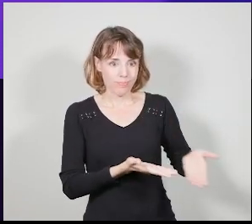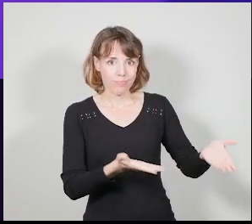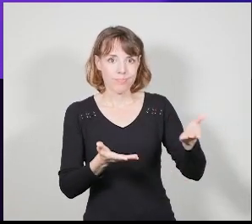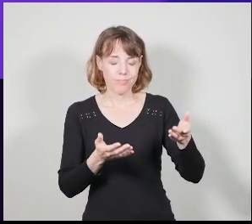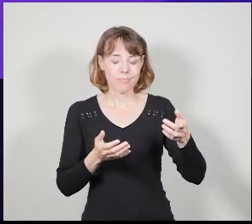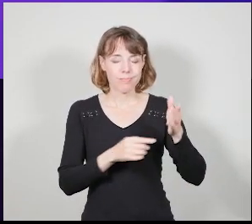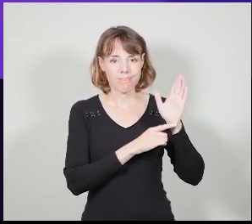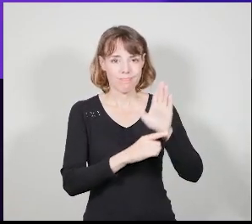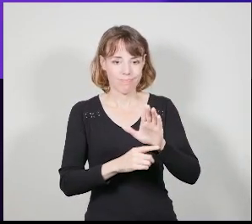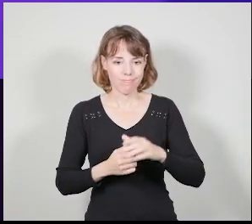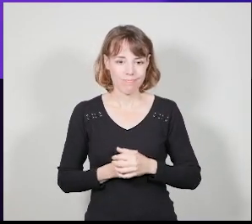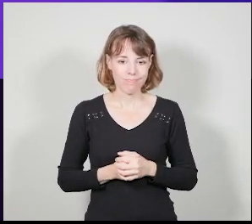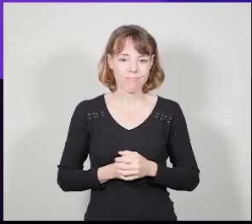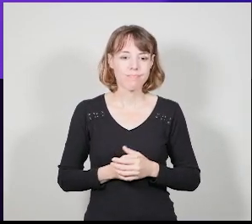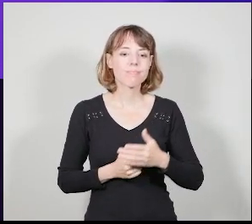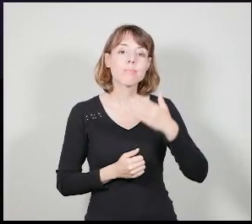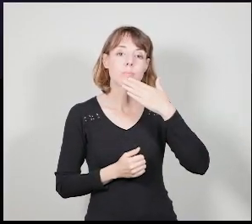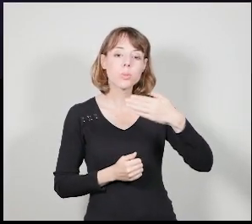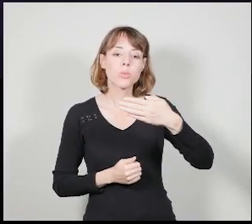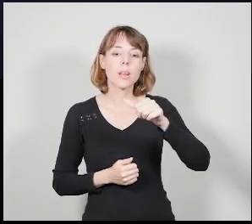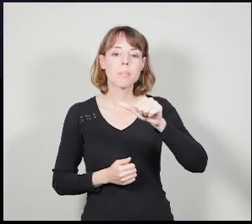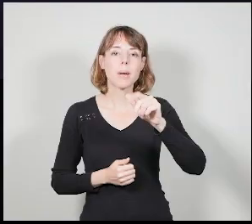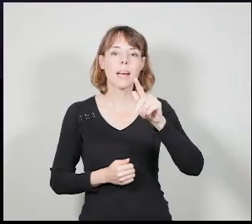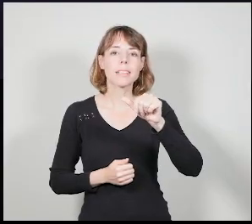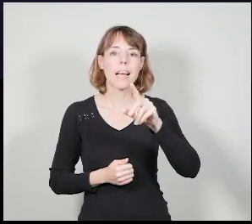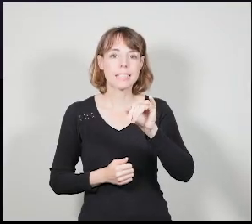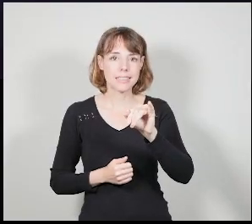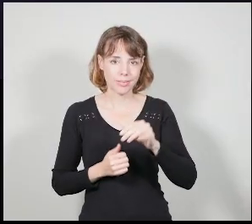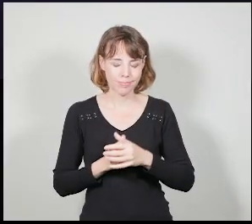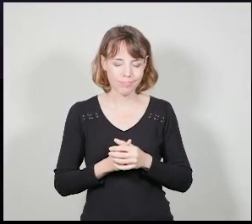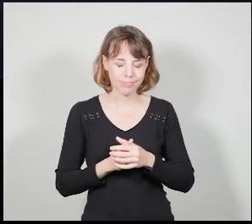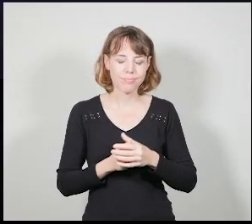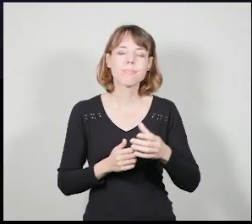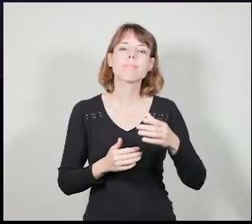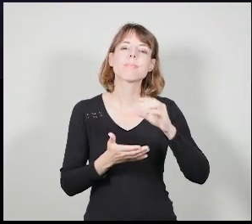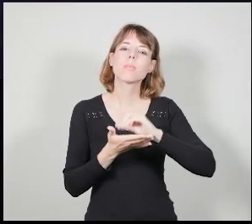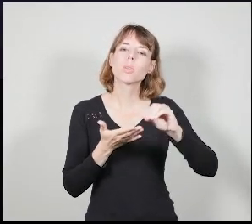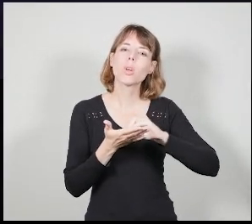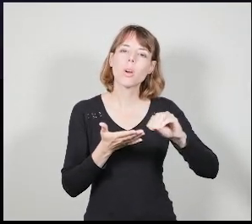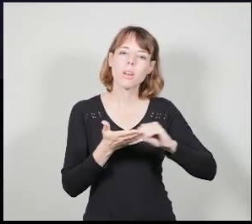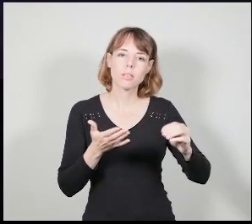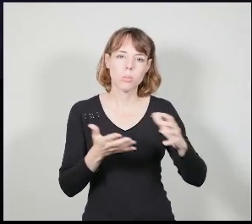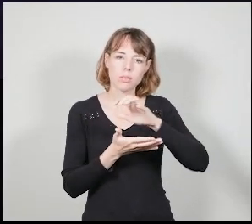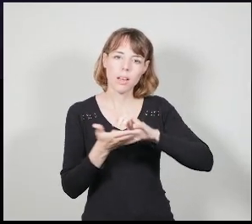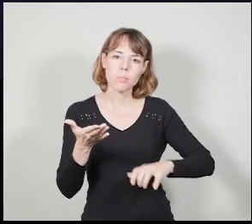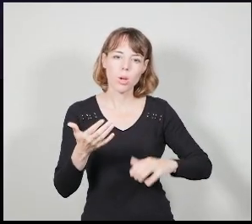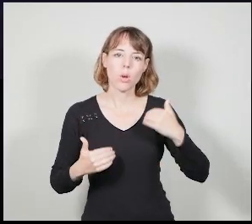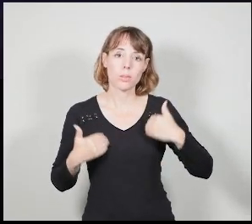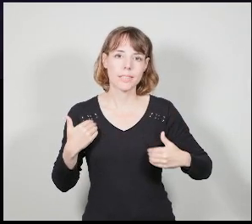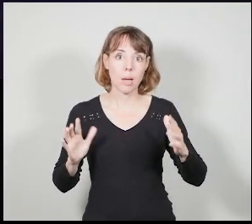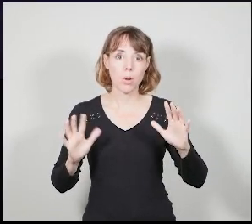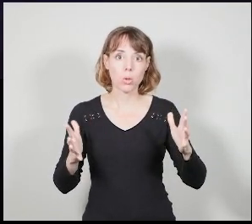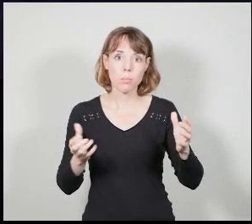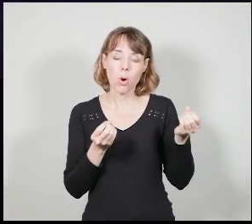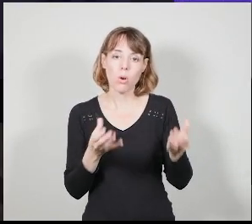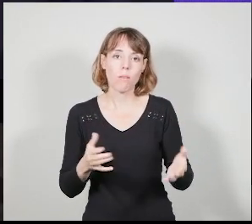avec nous. Magali Guégan, bonjour. Vous êtes co-autrice avec Yannick Le Guillou et Franck Le Morvan du rapport Handicap, comment transformer l'offre